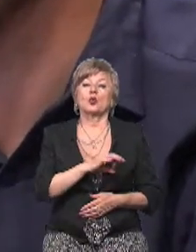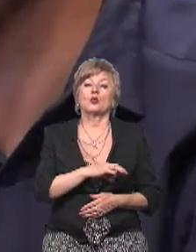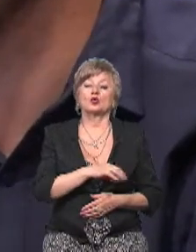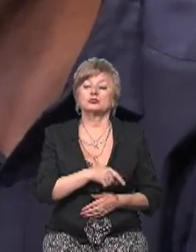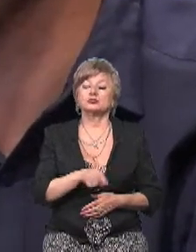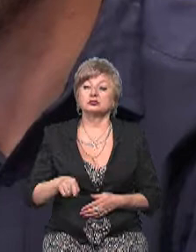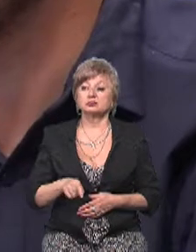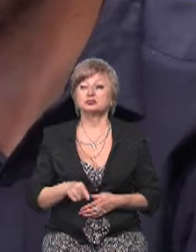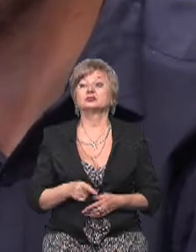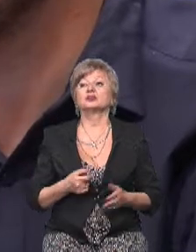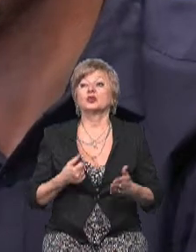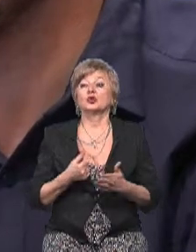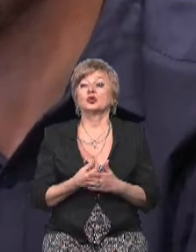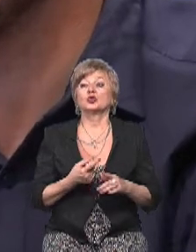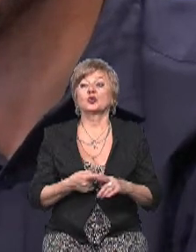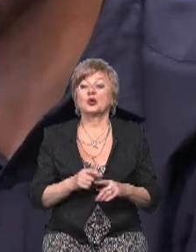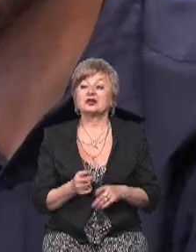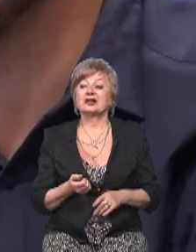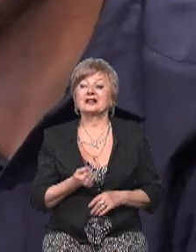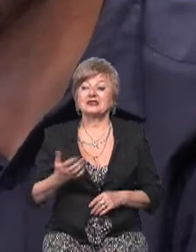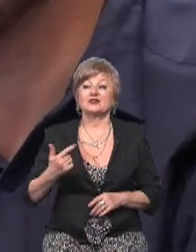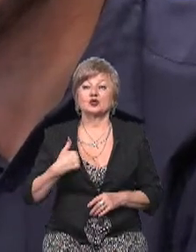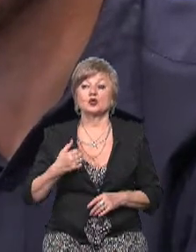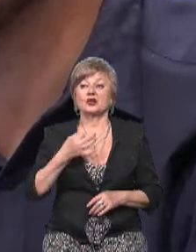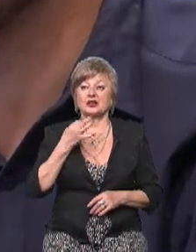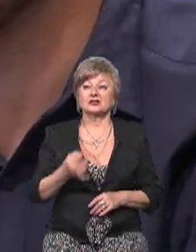також? Ну, до цієї цифри, що я назвав